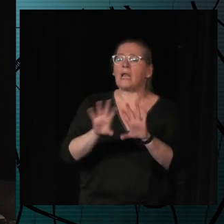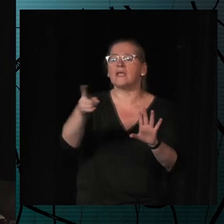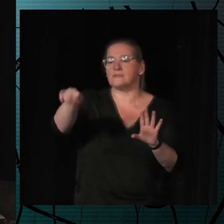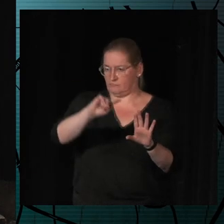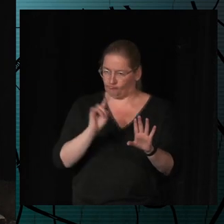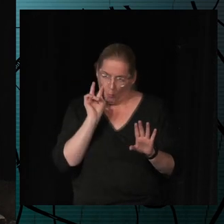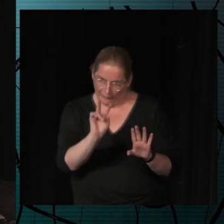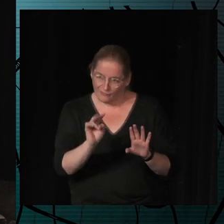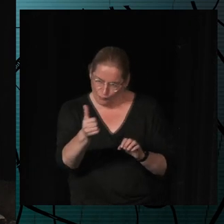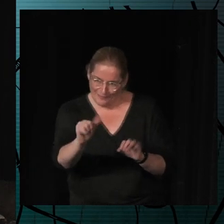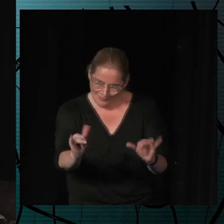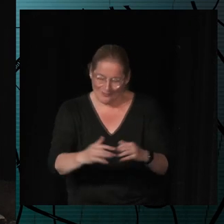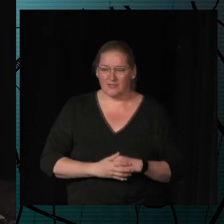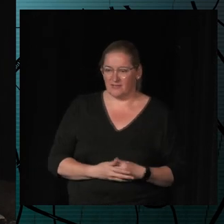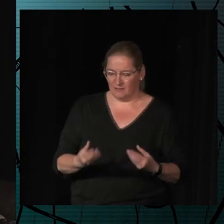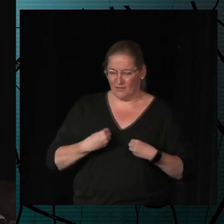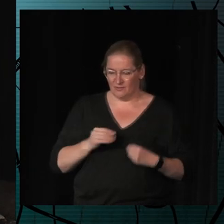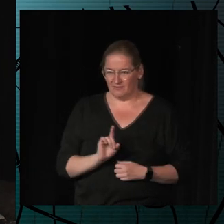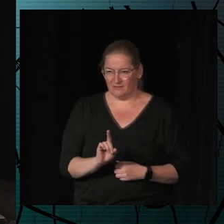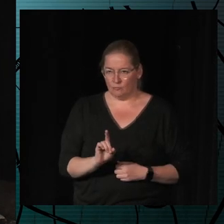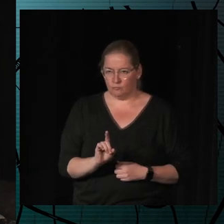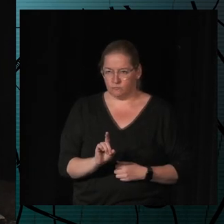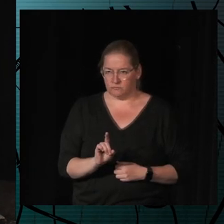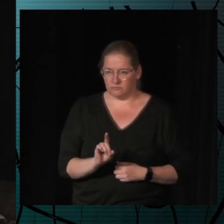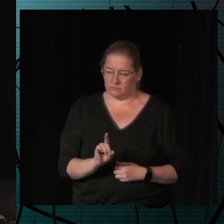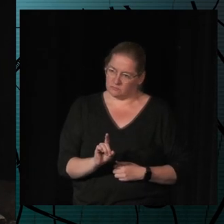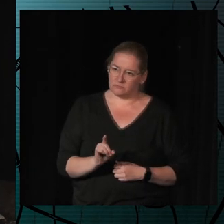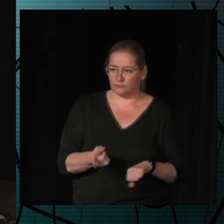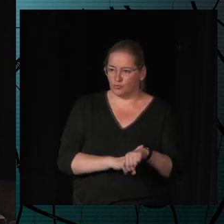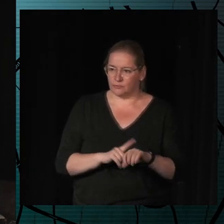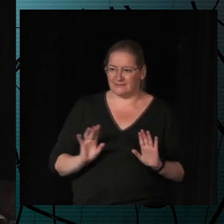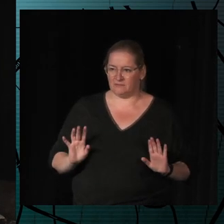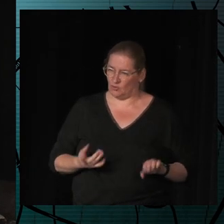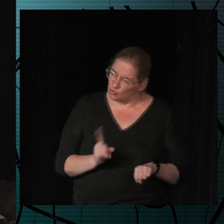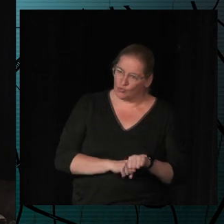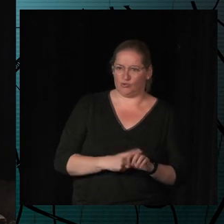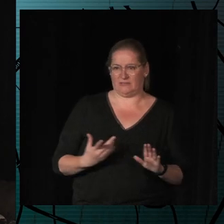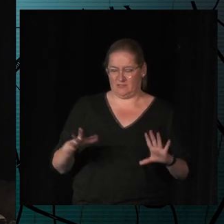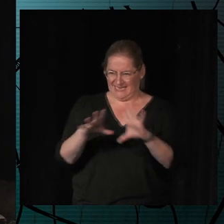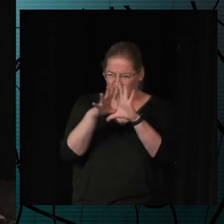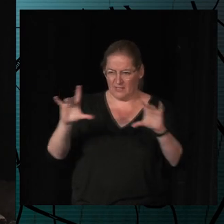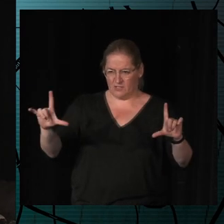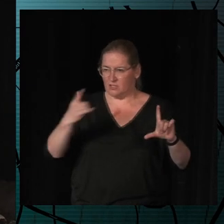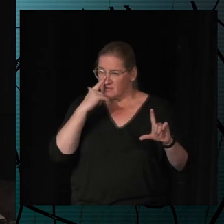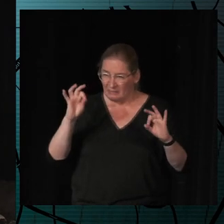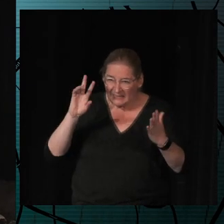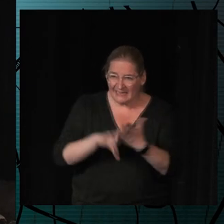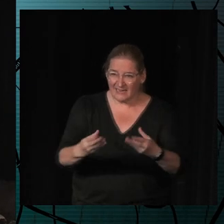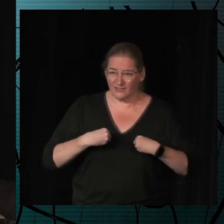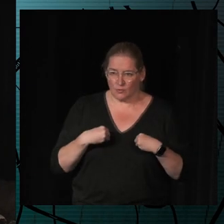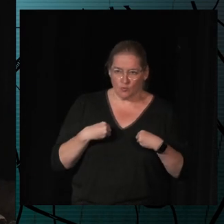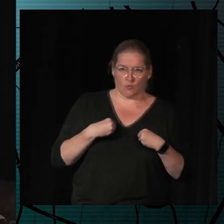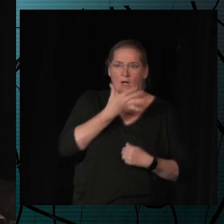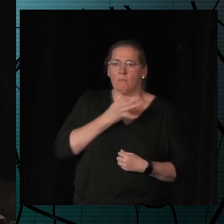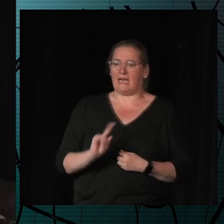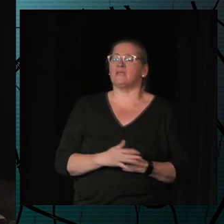c'est saisissant et le jeu commence tout de suite à nous mettre à l'épreuve en fait sur justement ce rapport à l'image photoréaliste encore une fois